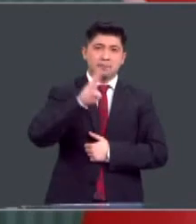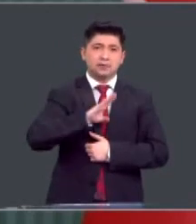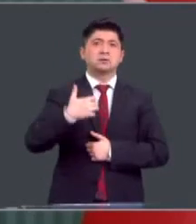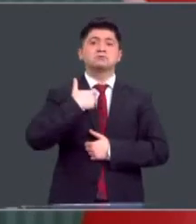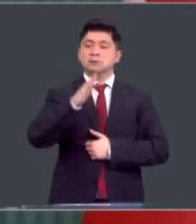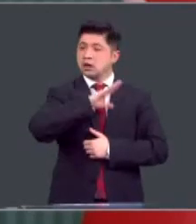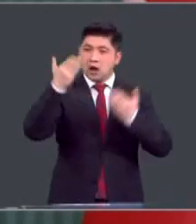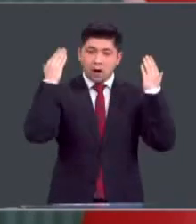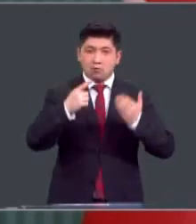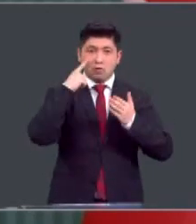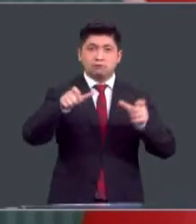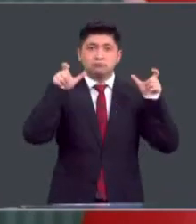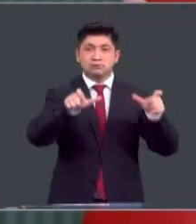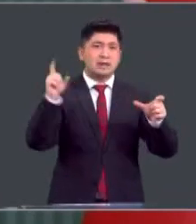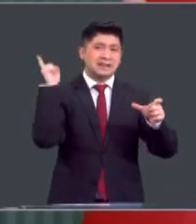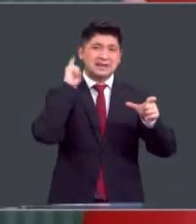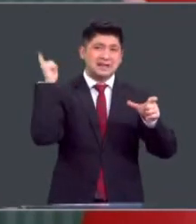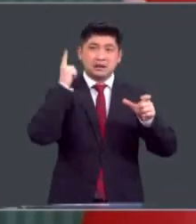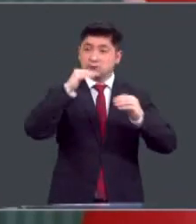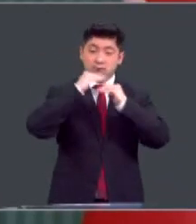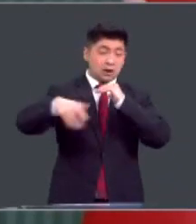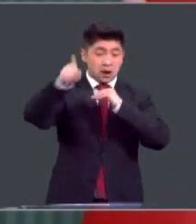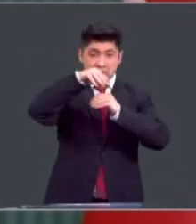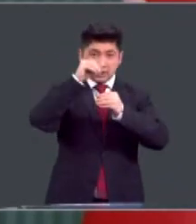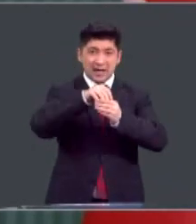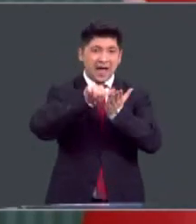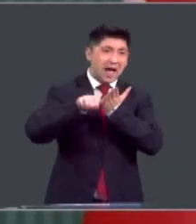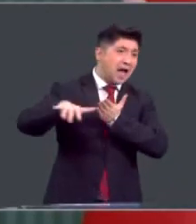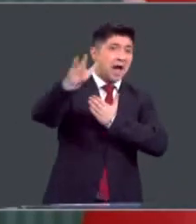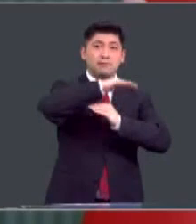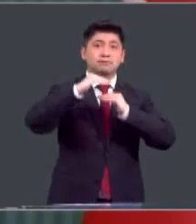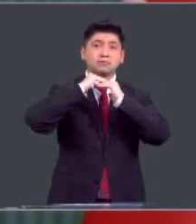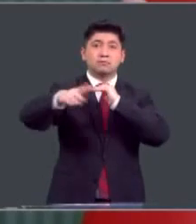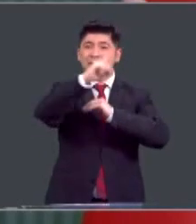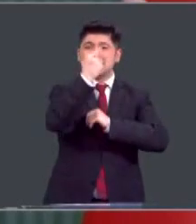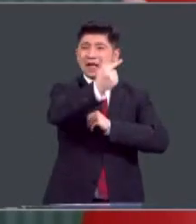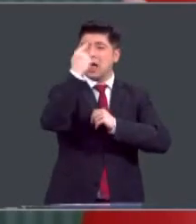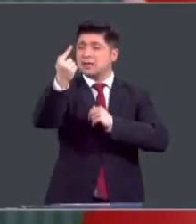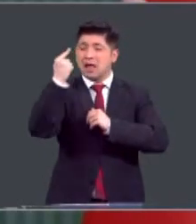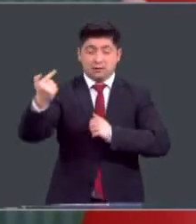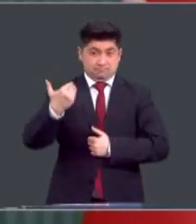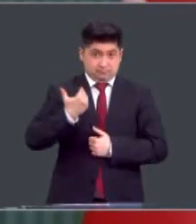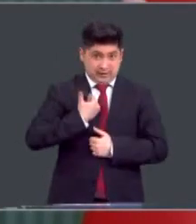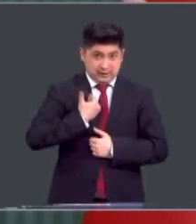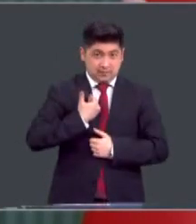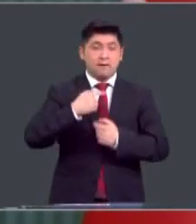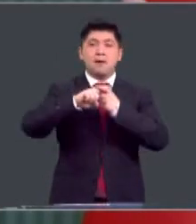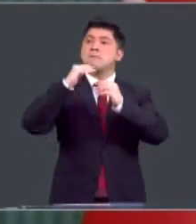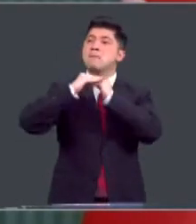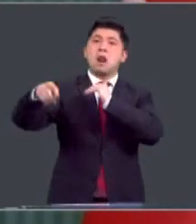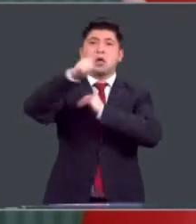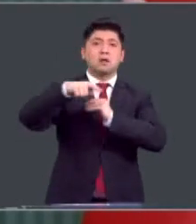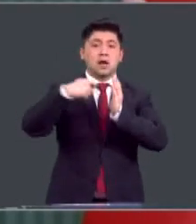metanetle tedbirlere riayet eden milletimizin her bir Ferdi neyine şahsım bu